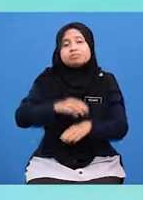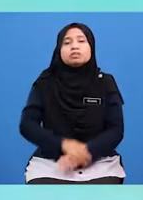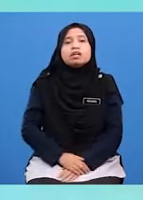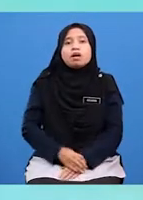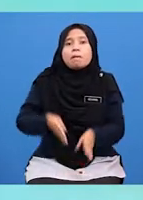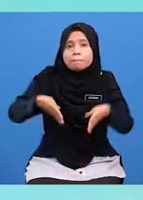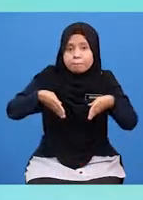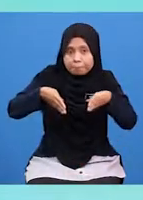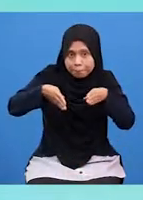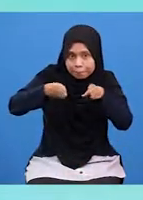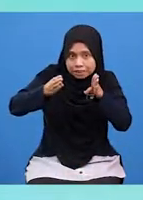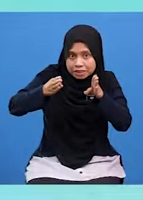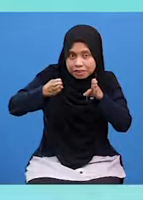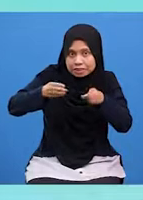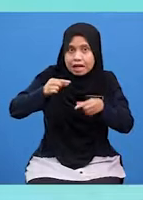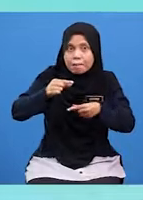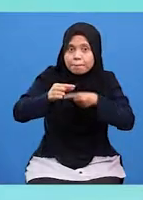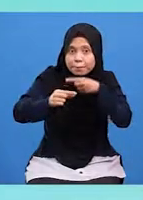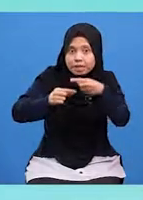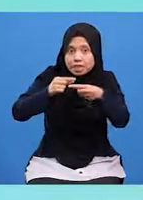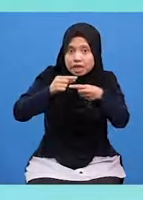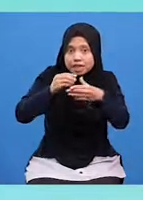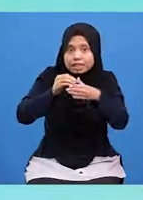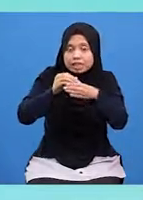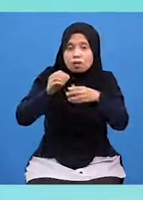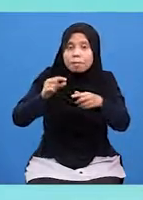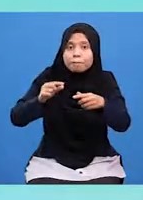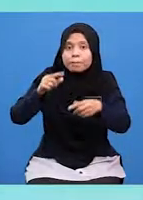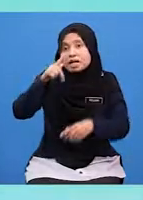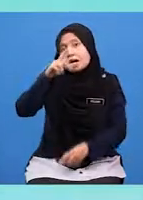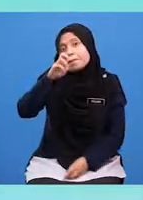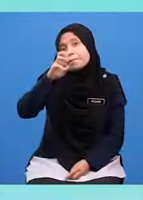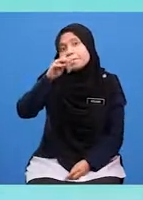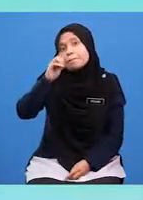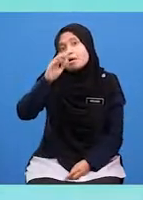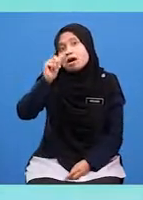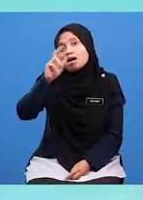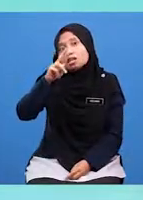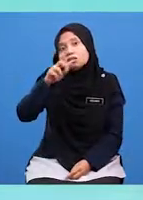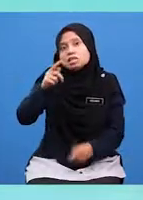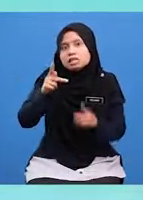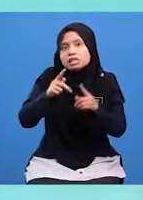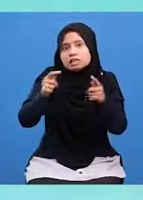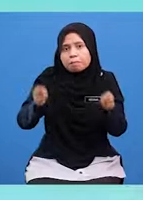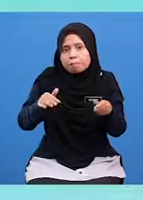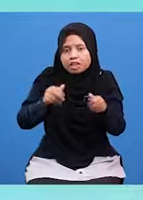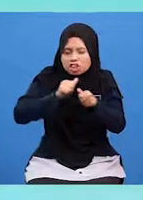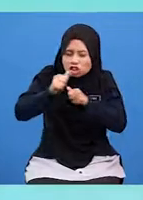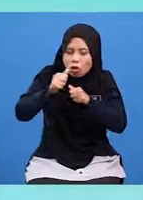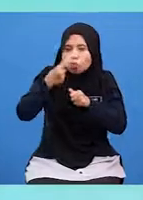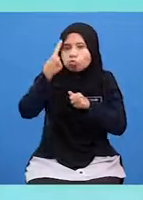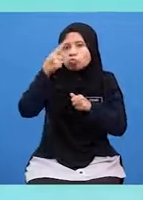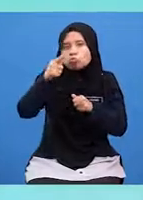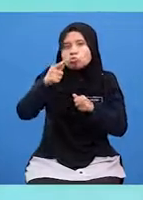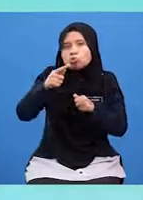Penjelajahan ialah pergerakan atau pengembaraan ke sesuatu tempat yang jauh dengan tujuan